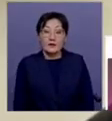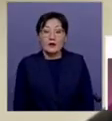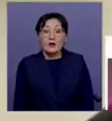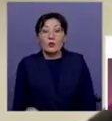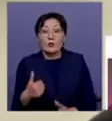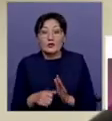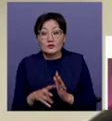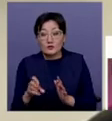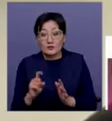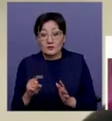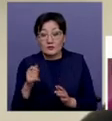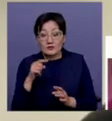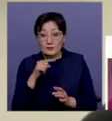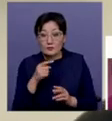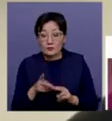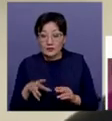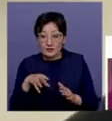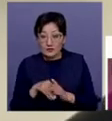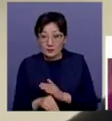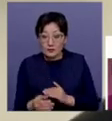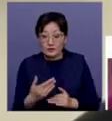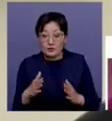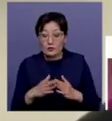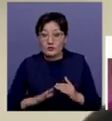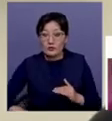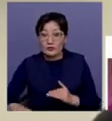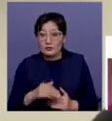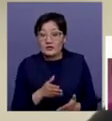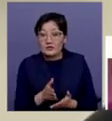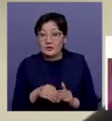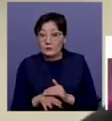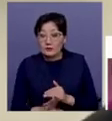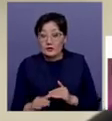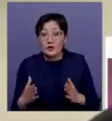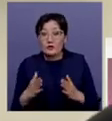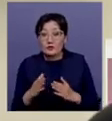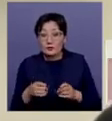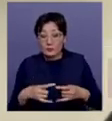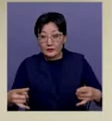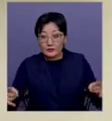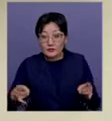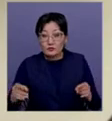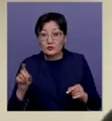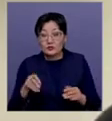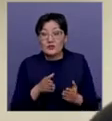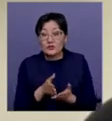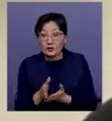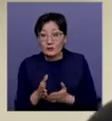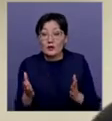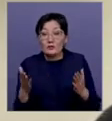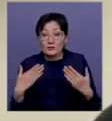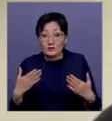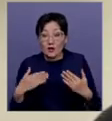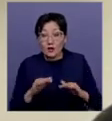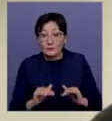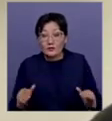16 наурыз күні ресми түрде карантин енгізілгеннен кейін біз үйдің ауласына да шығуды қойдық. Үйдегі балкон үлкен, сол жерге шығып ауа жұтамыз,